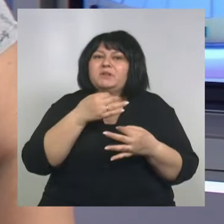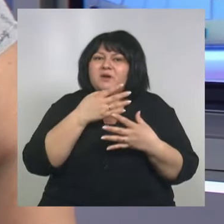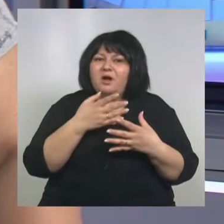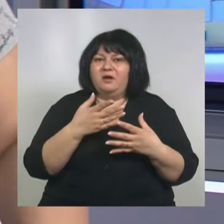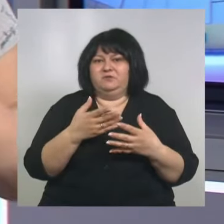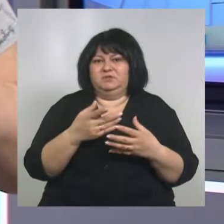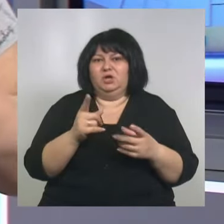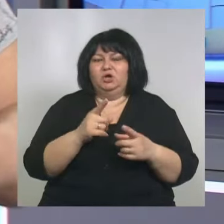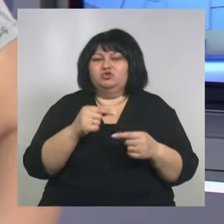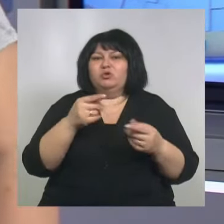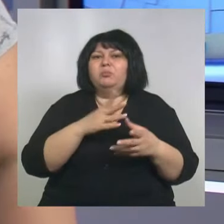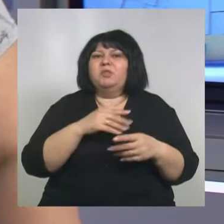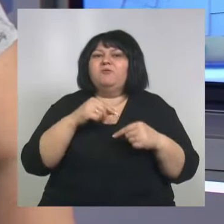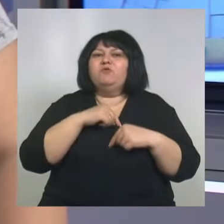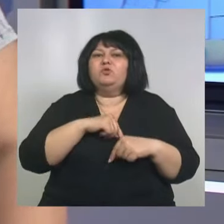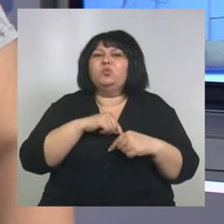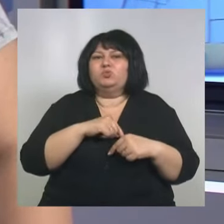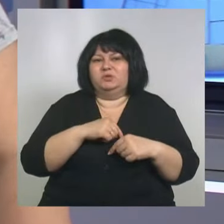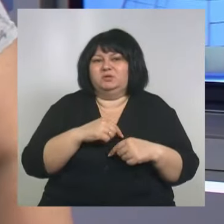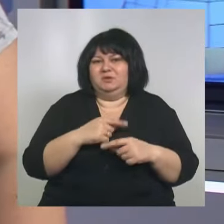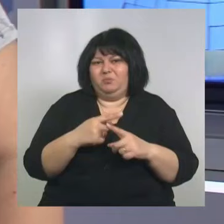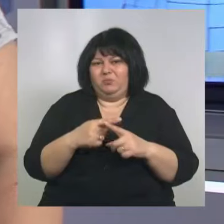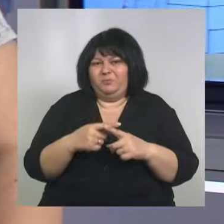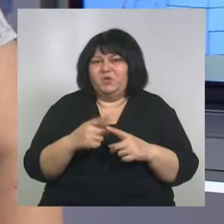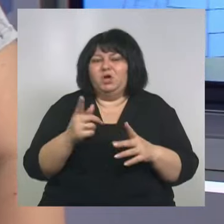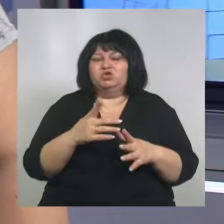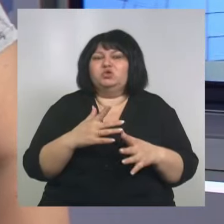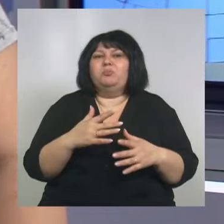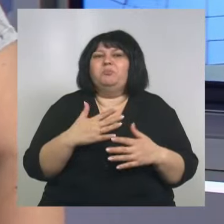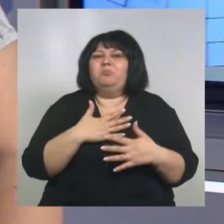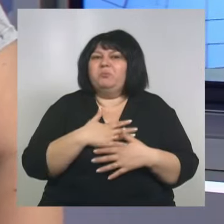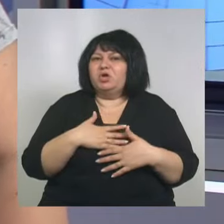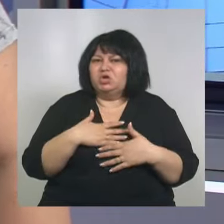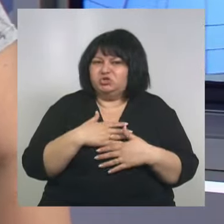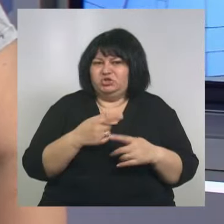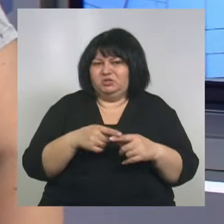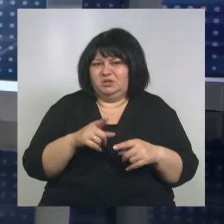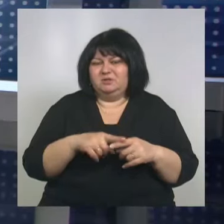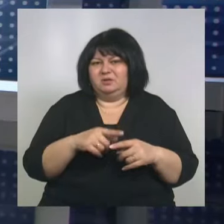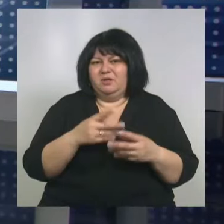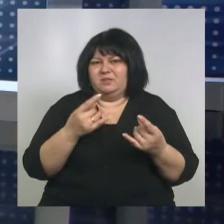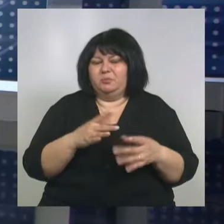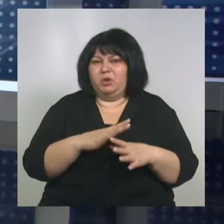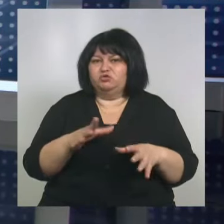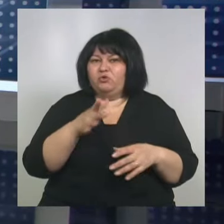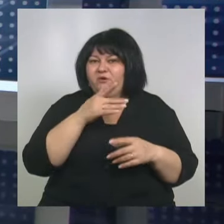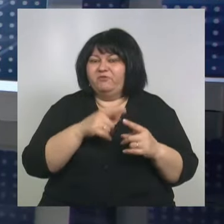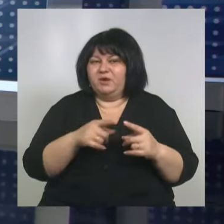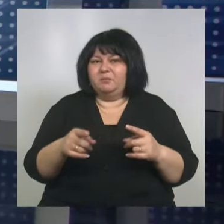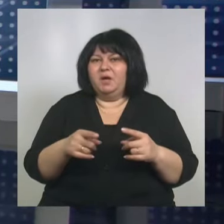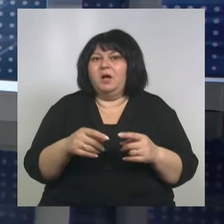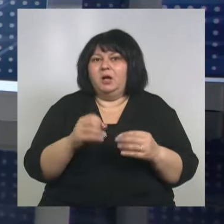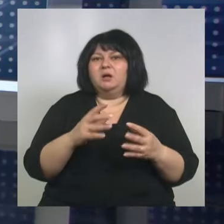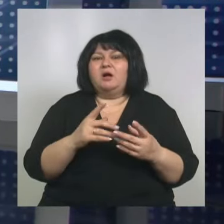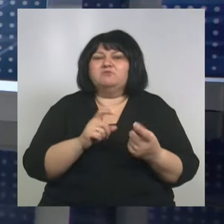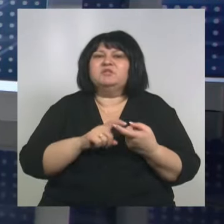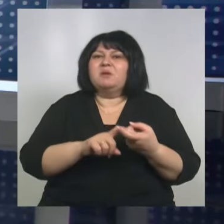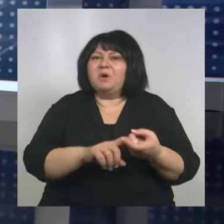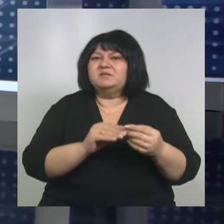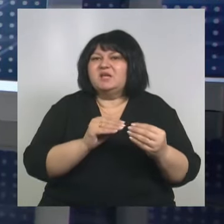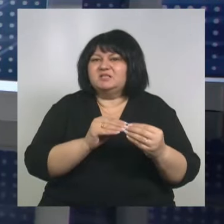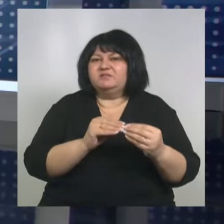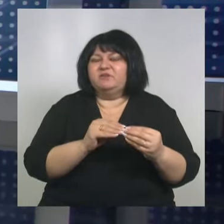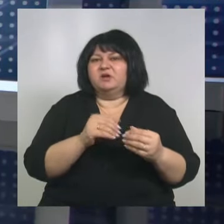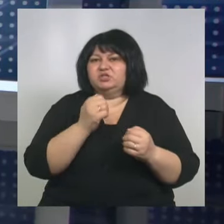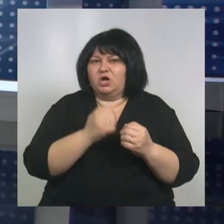определённый внутренний ресурс для того чтобы пережить это непростое время Ну такое вот адресное то есть взаимодействие с людьми с